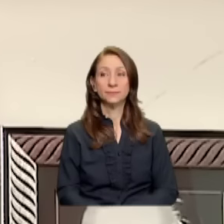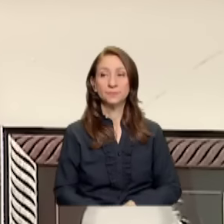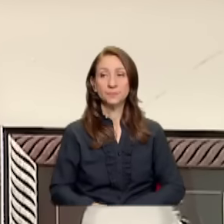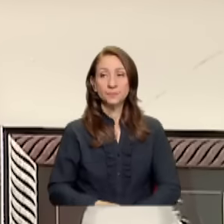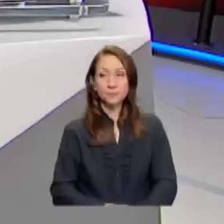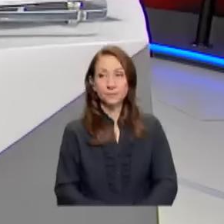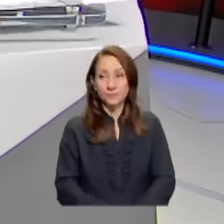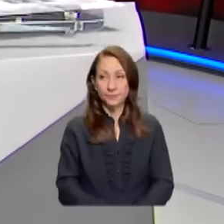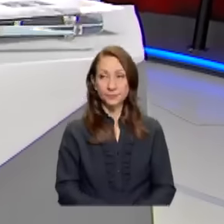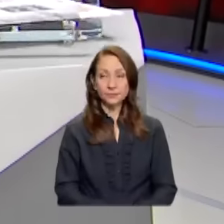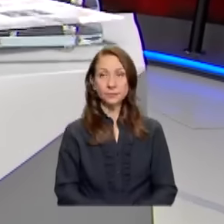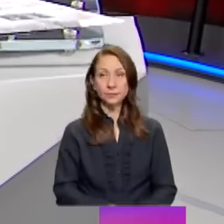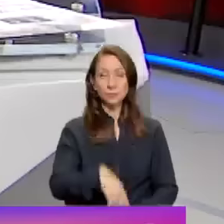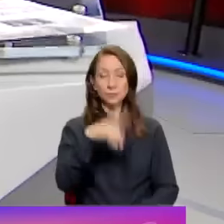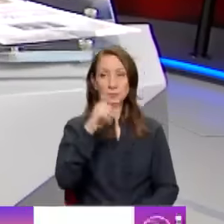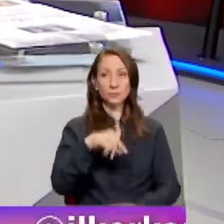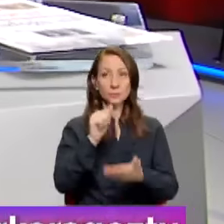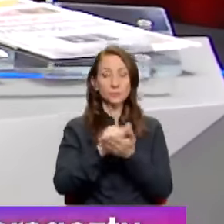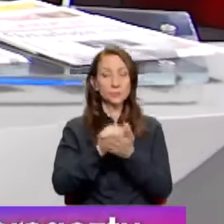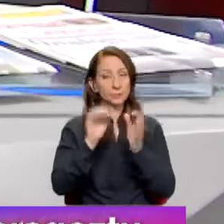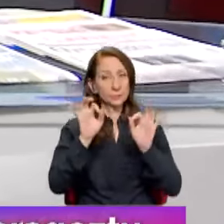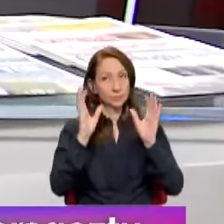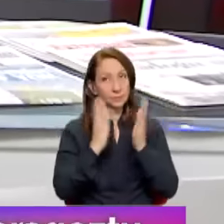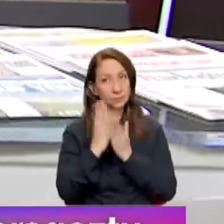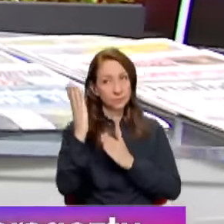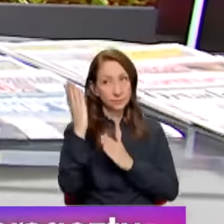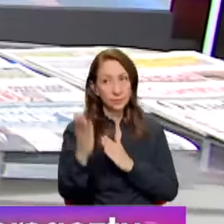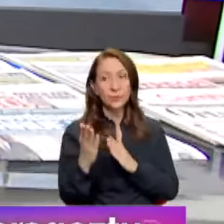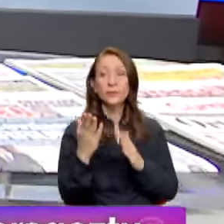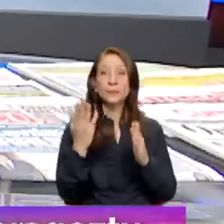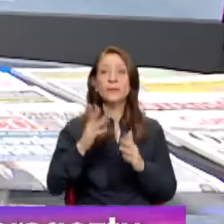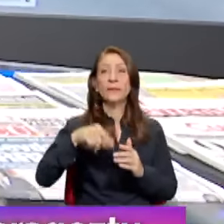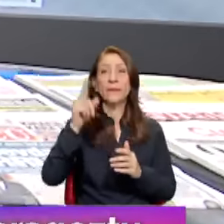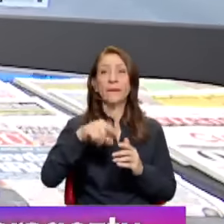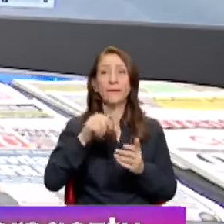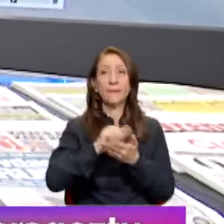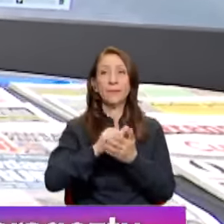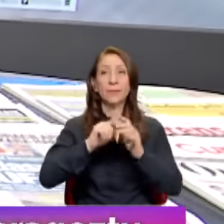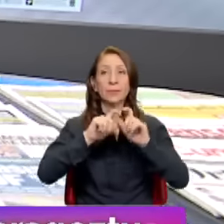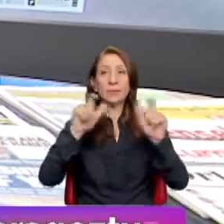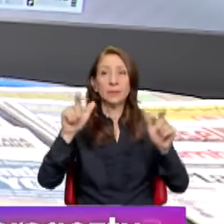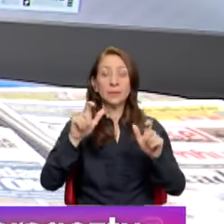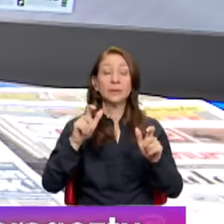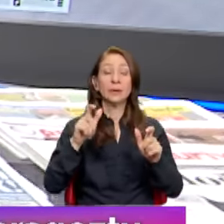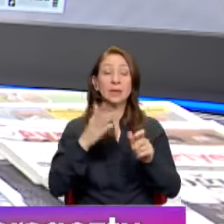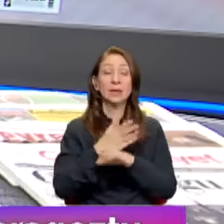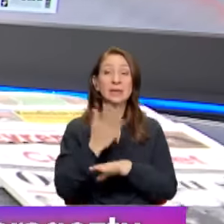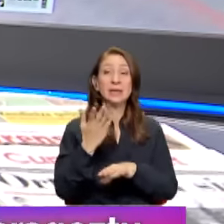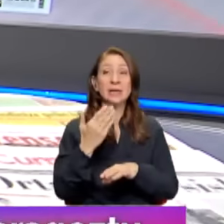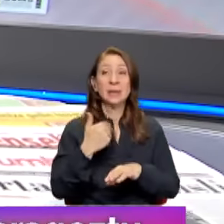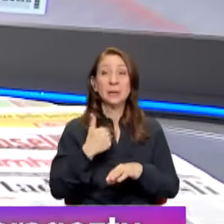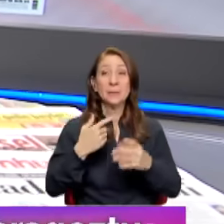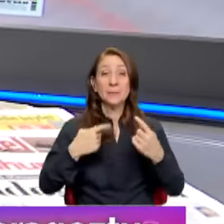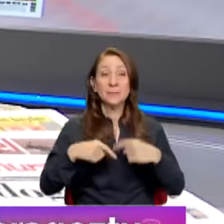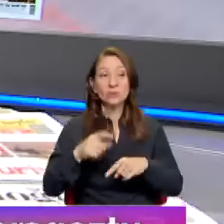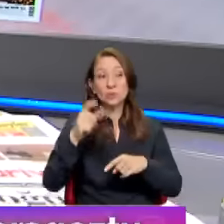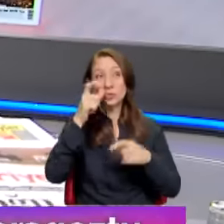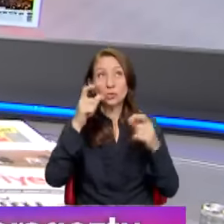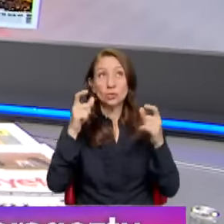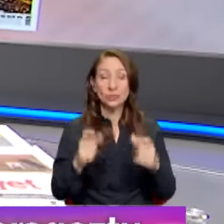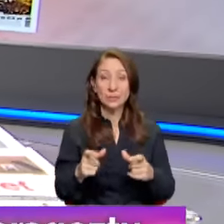gerekmektedir bir gün gazetesi ile hemen devam edelim ve bir gün gazetesinin manşeti Aslında bizim